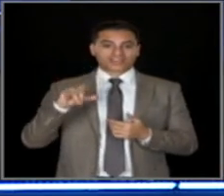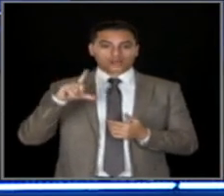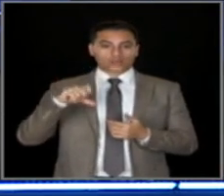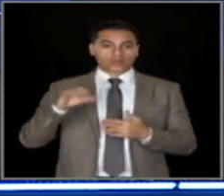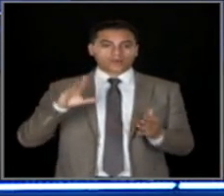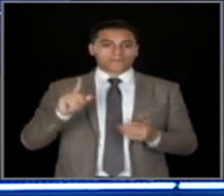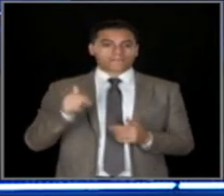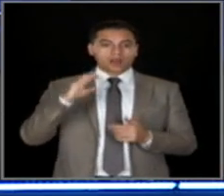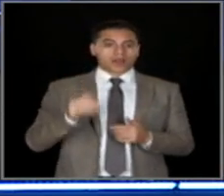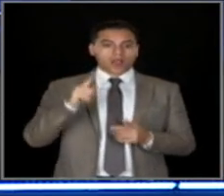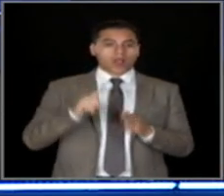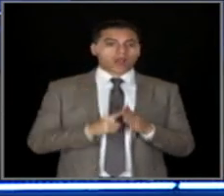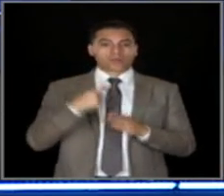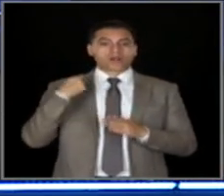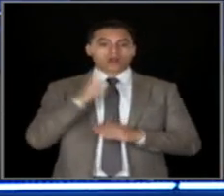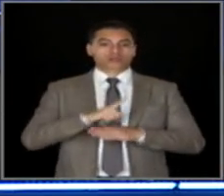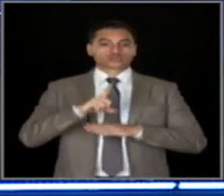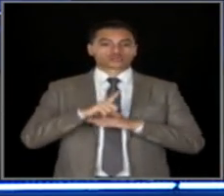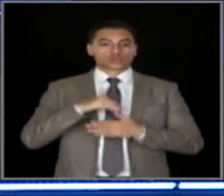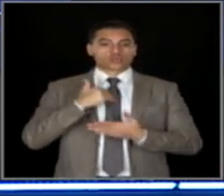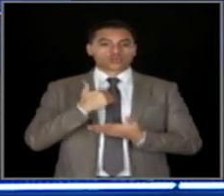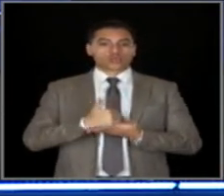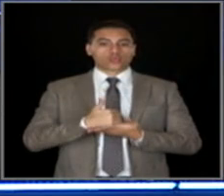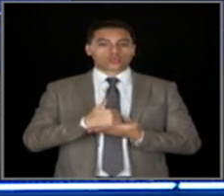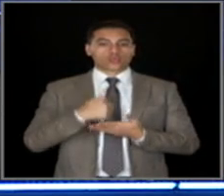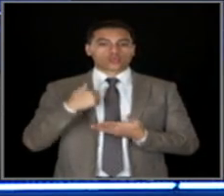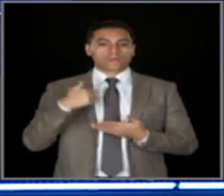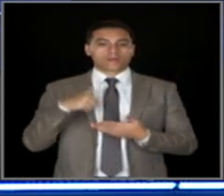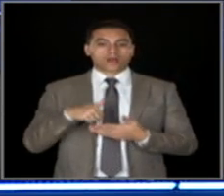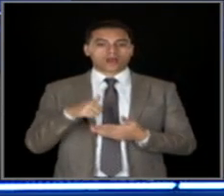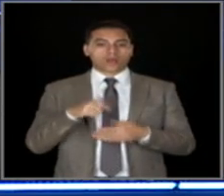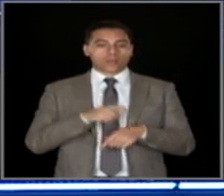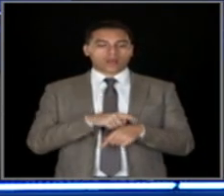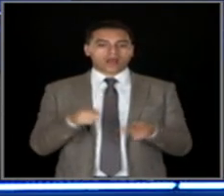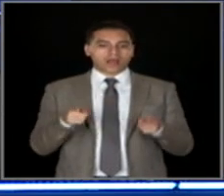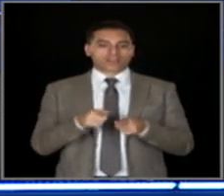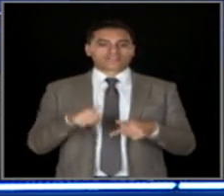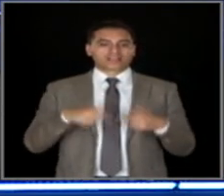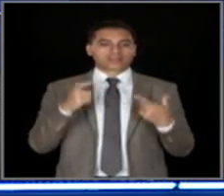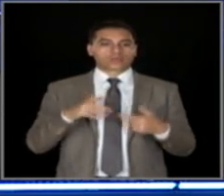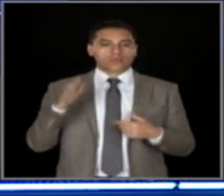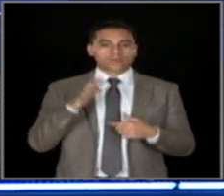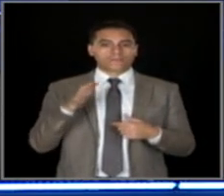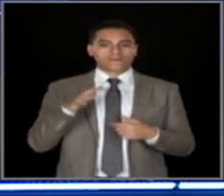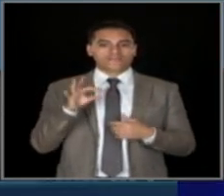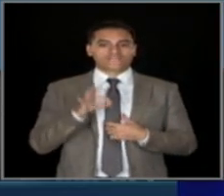تيوفيلو براغا هو أول رئيس حكومة مؤقتة بإحدى الدول الأوروبية، فما هي؟